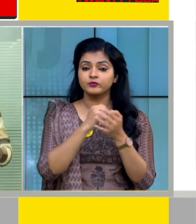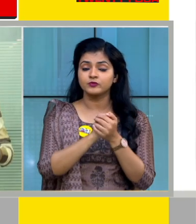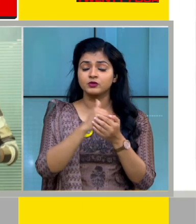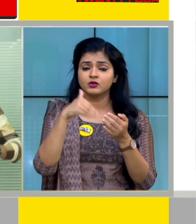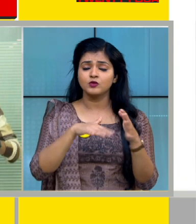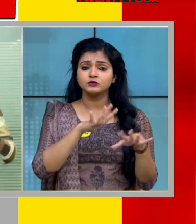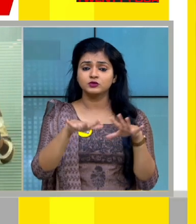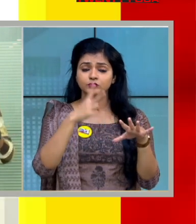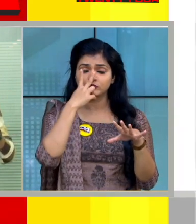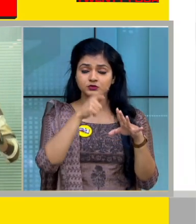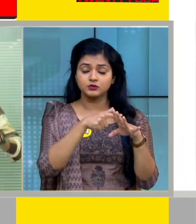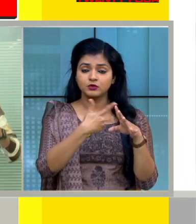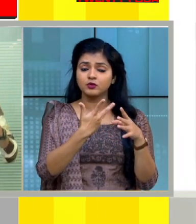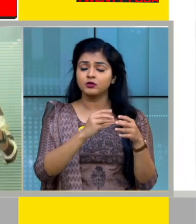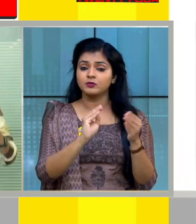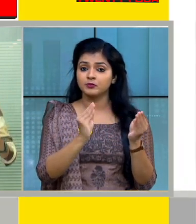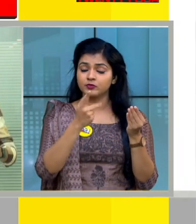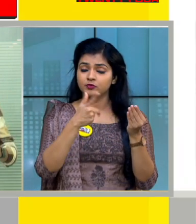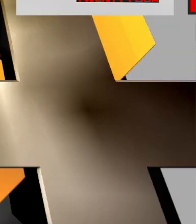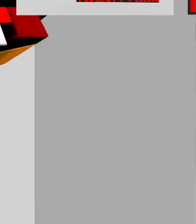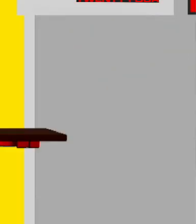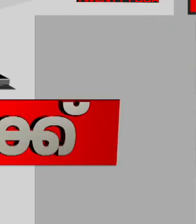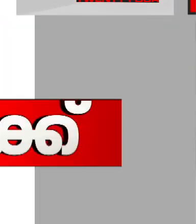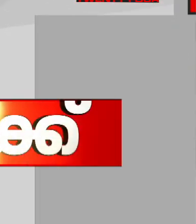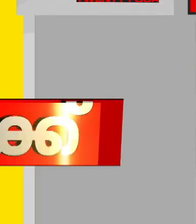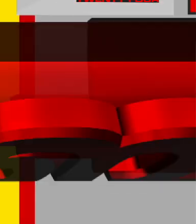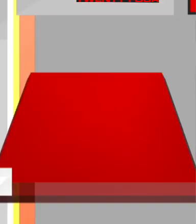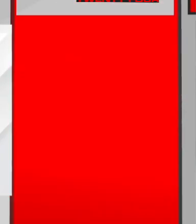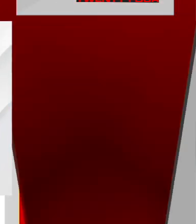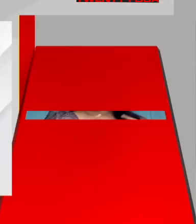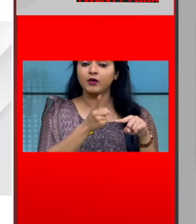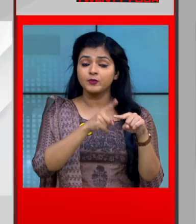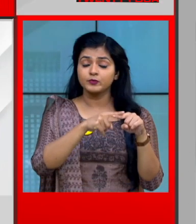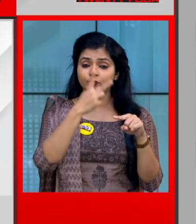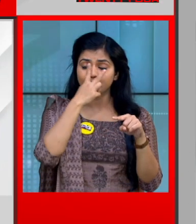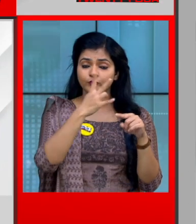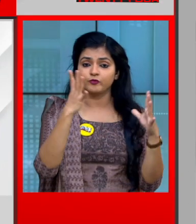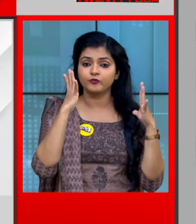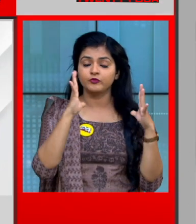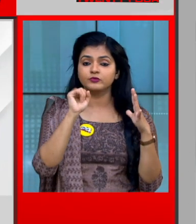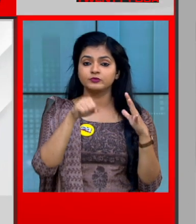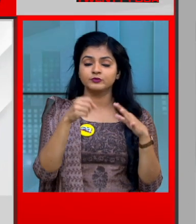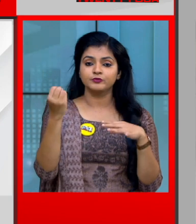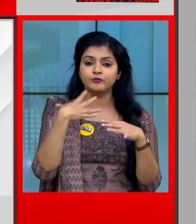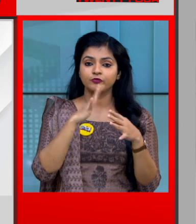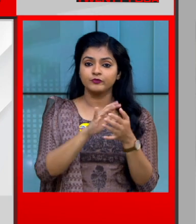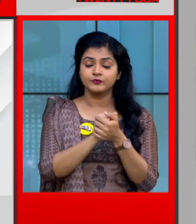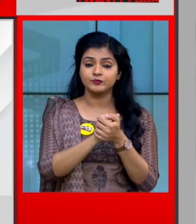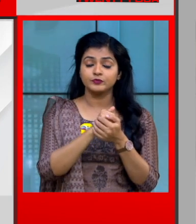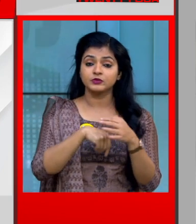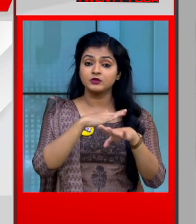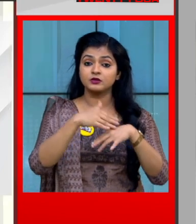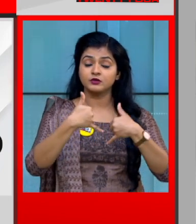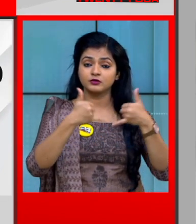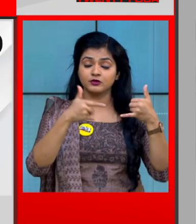സാഹചര്യത്തിൽ നിന്നുണ്ടാകുന്നത്, എന്തൊക്കെ സംഭവ വികാസങ്ങൾ ഇനി ഉണ്ടാകുമെന്നതെല്ലാം നോക്കിക്കാണാം എന്നുകൂടി പറയുന്നുണ്ട്. അതായത് രാജ്യത്തിൻ്റെ ഭാഗത്ത്